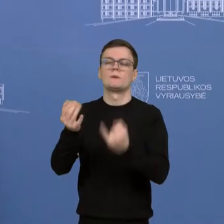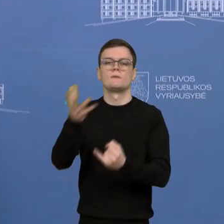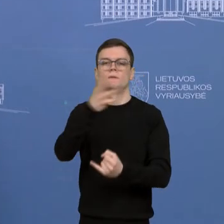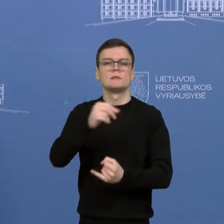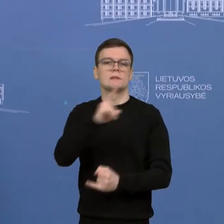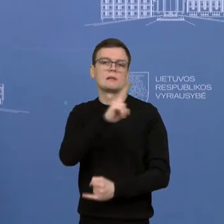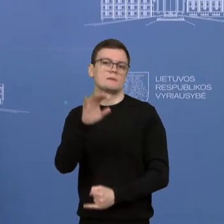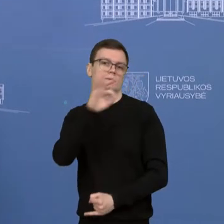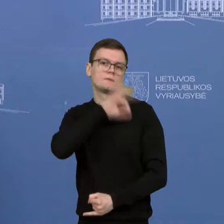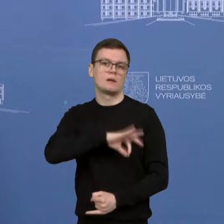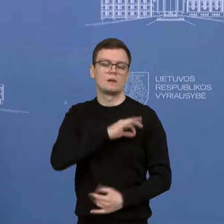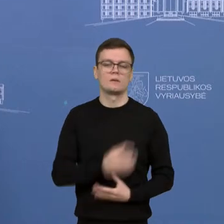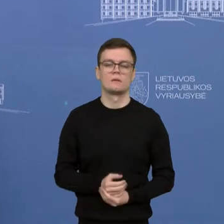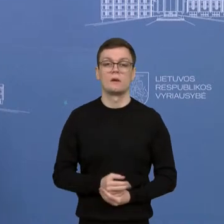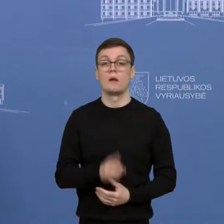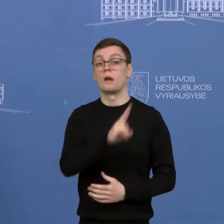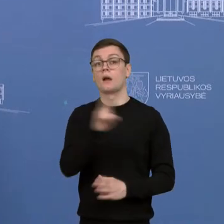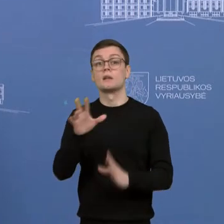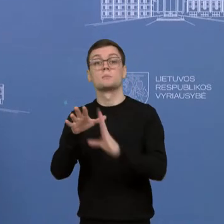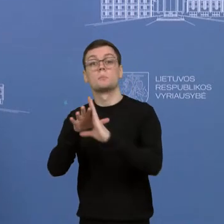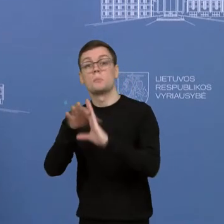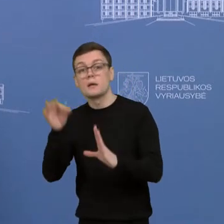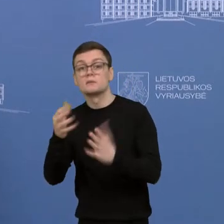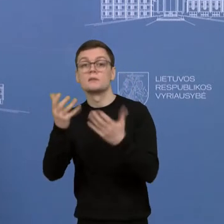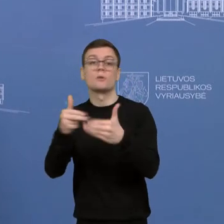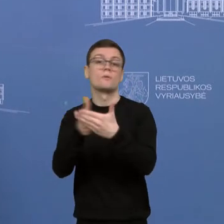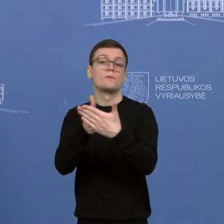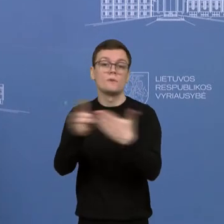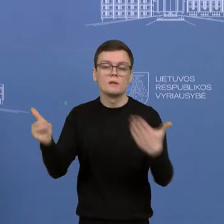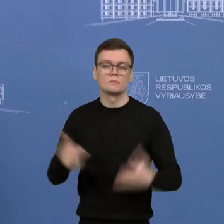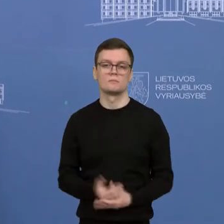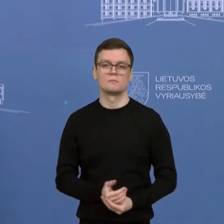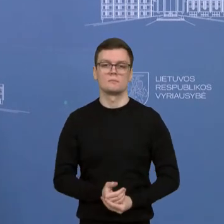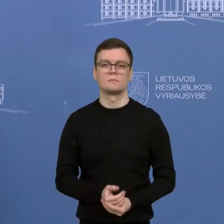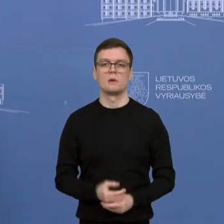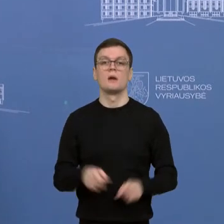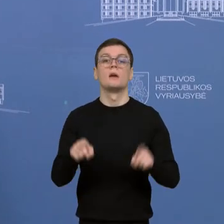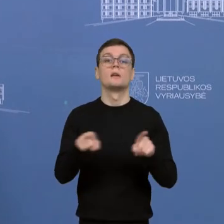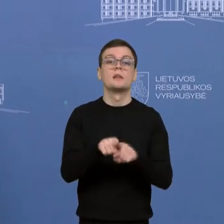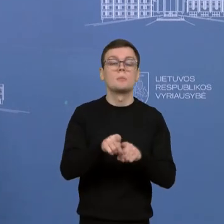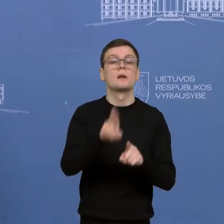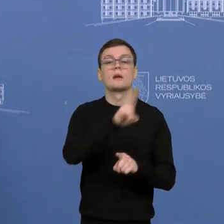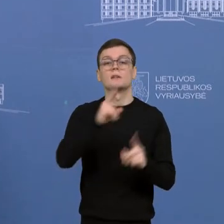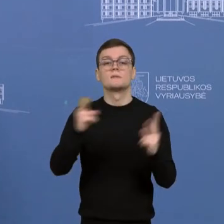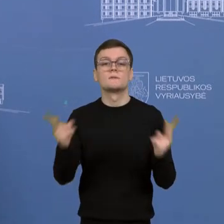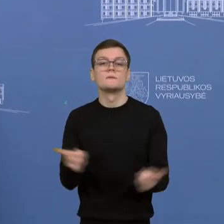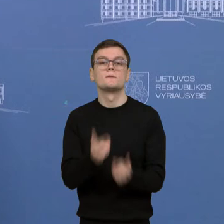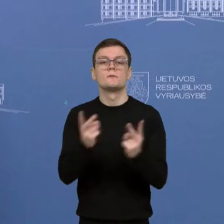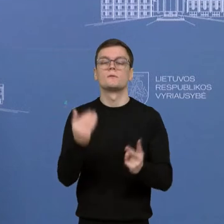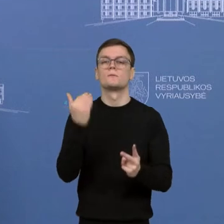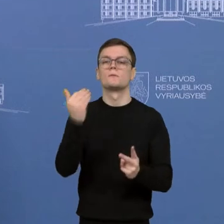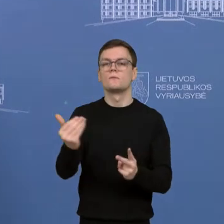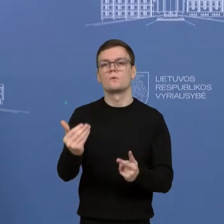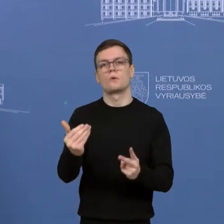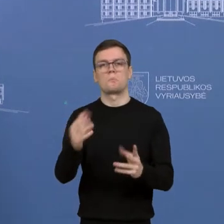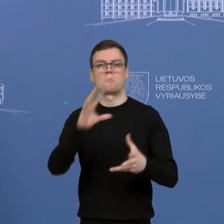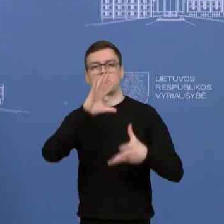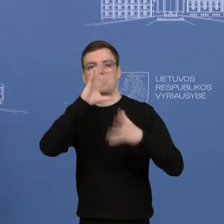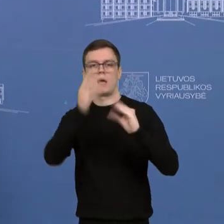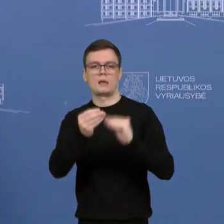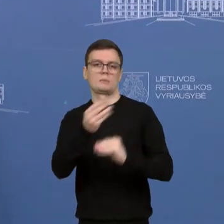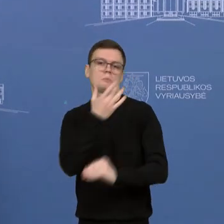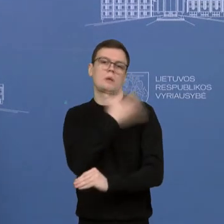ir tiems, kurie yra pasirinkę nepriklausomą tiekėją, ir tiems, kurie dar vis gauna visuomeninio tiekimo